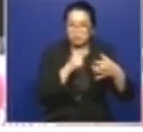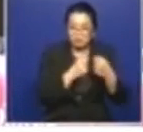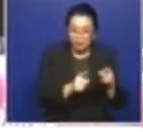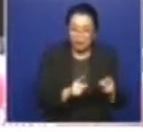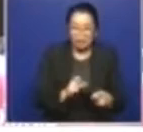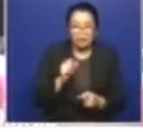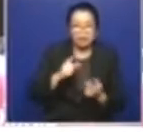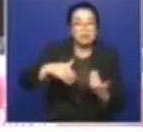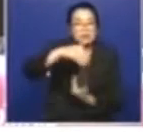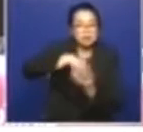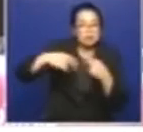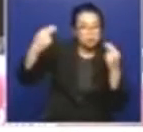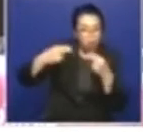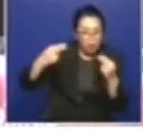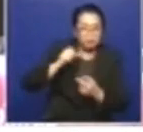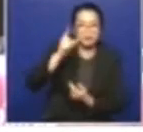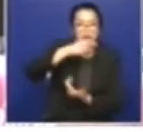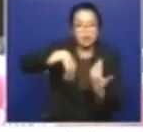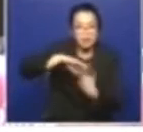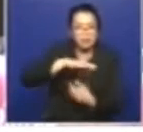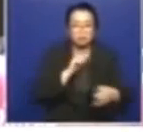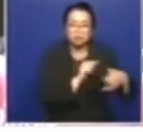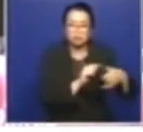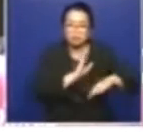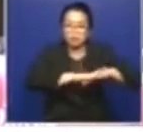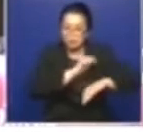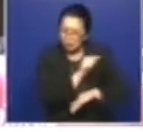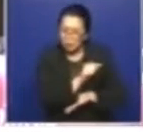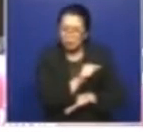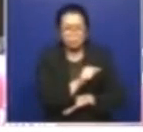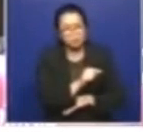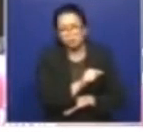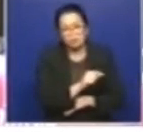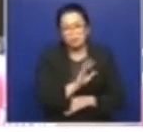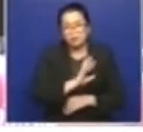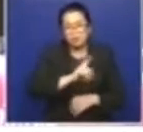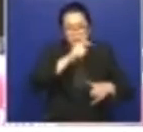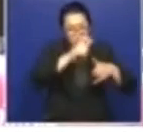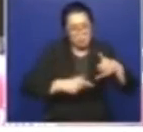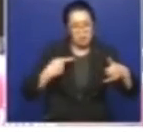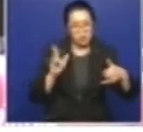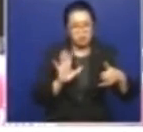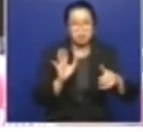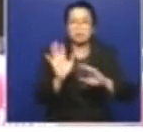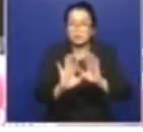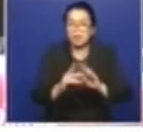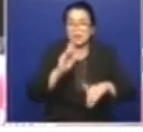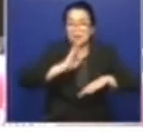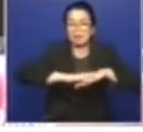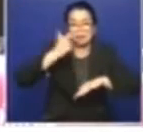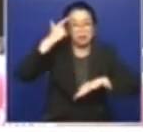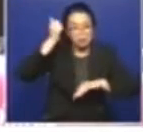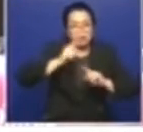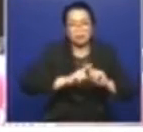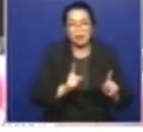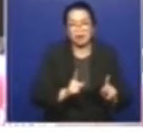ทีท่านเก่งคนละอย่างไม่ได้หมายว่าท่านนายกไม่มีคุณค่านะเก่งคนละยุคแล้ววันนี้อาจจะไม่ใช่